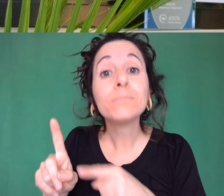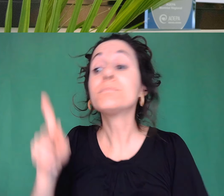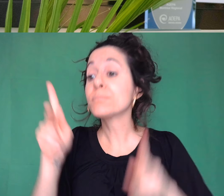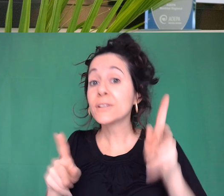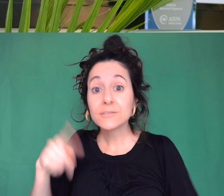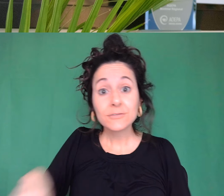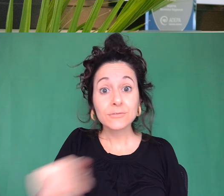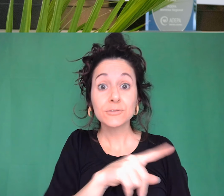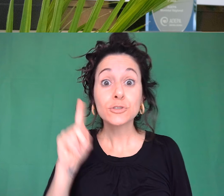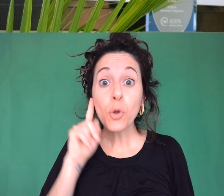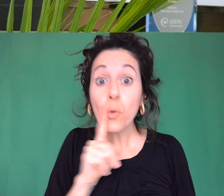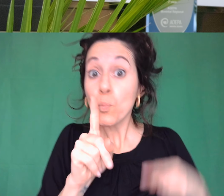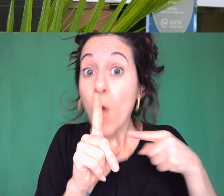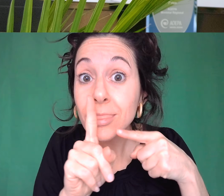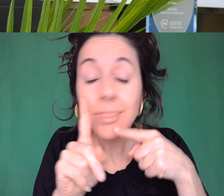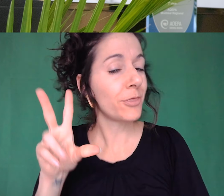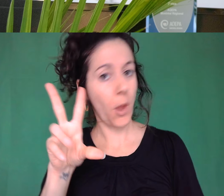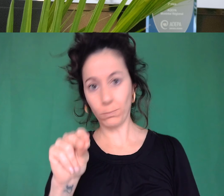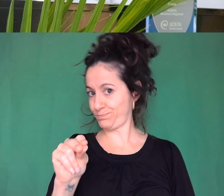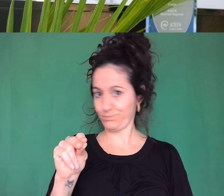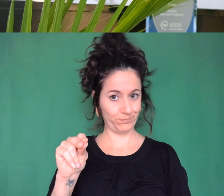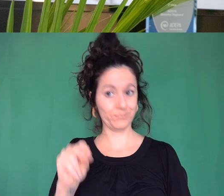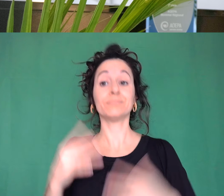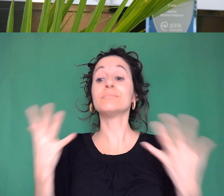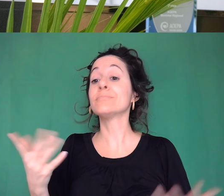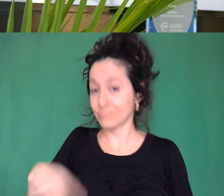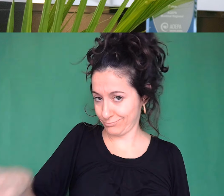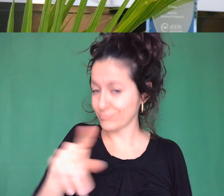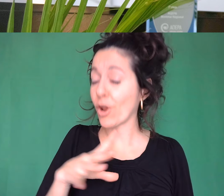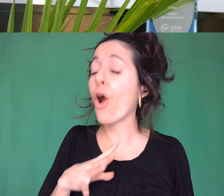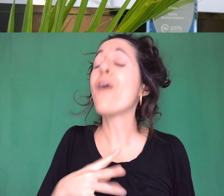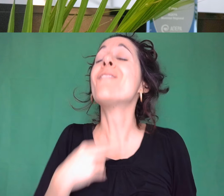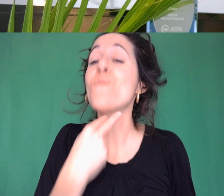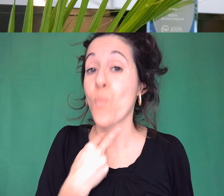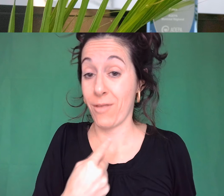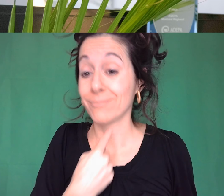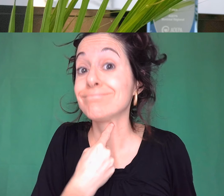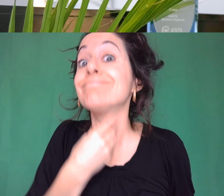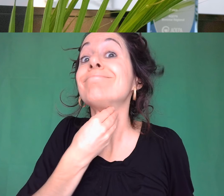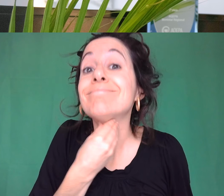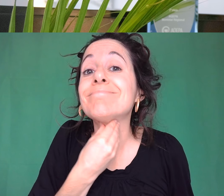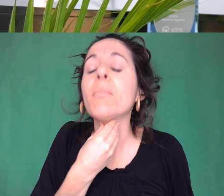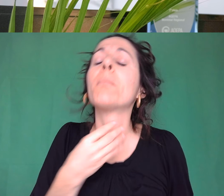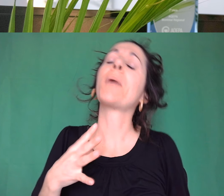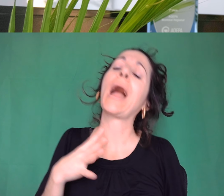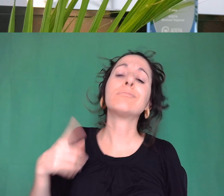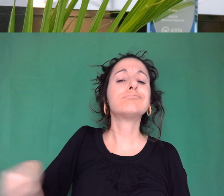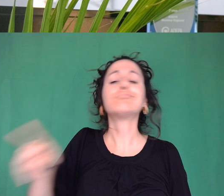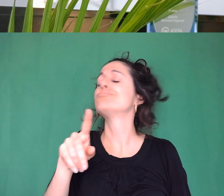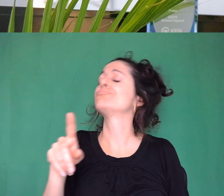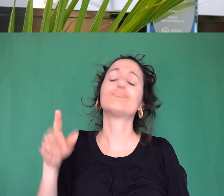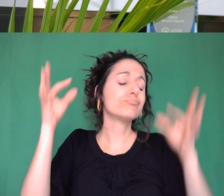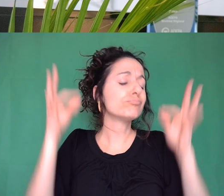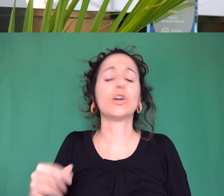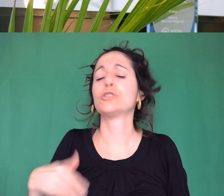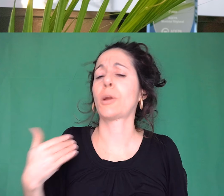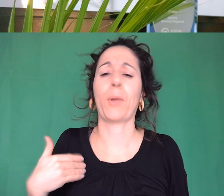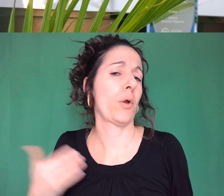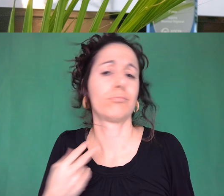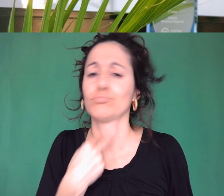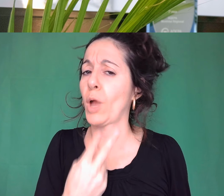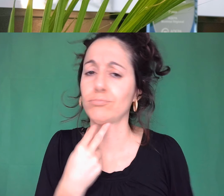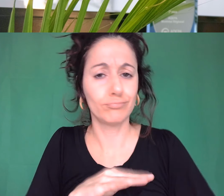les personnes sourdes ne sont pas muettes, à moins qu'elles aient une pathologie des cordes vocales. Mais en fait, c'est qu'il y a beaucoup de personnes sourdes qui décident de simplement pas